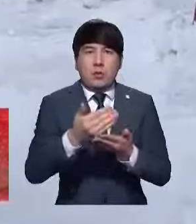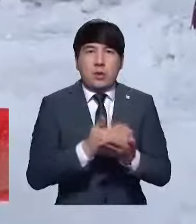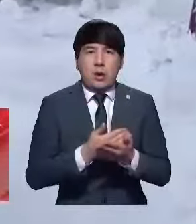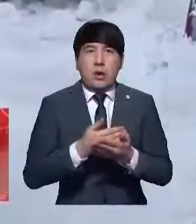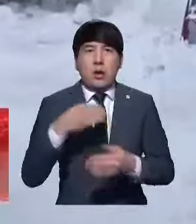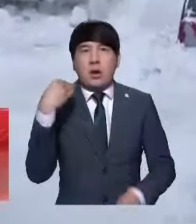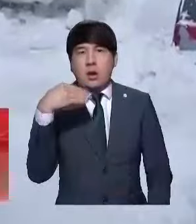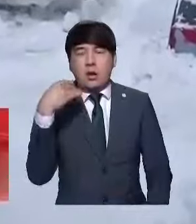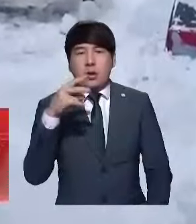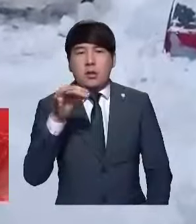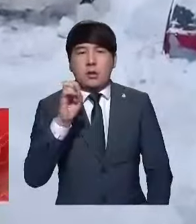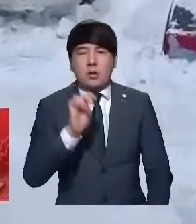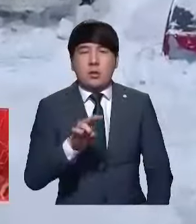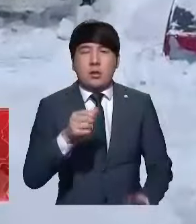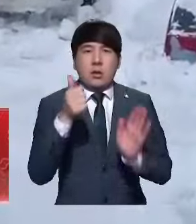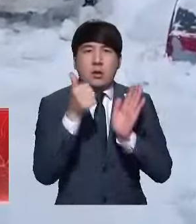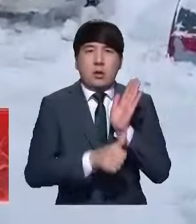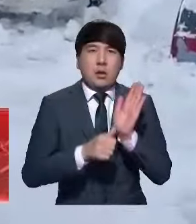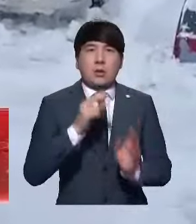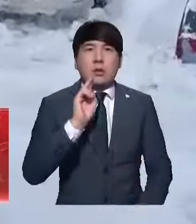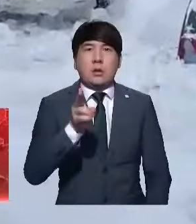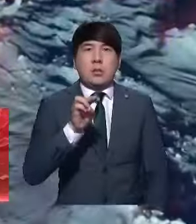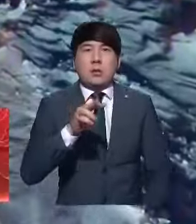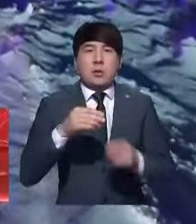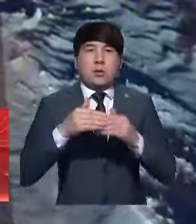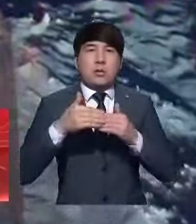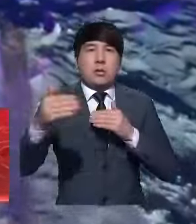арасындағы көліктердің тізбегі 60 шақырымға дейін созылған.